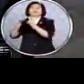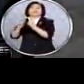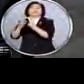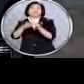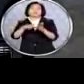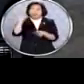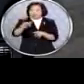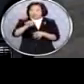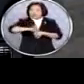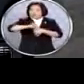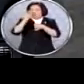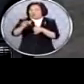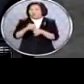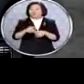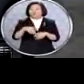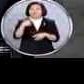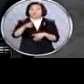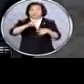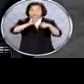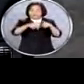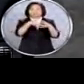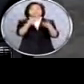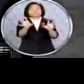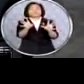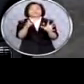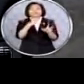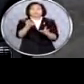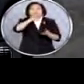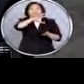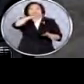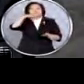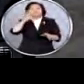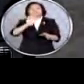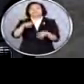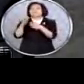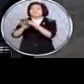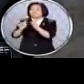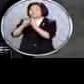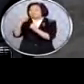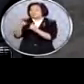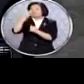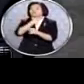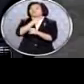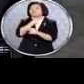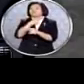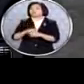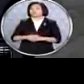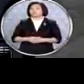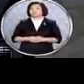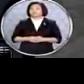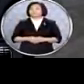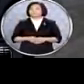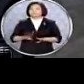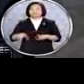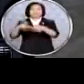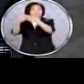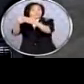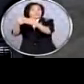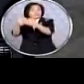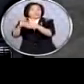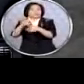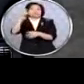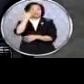加倍，必要时把公司拆解，避免垄断，保障民众的权益。大陆上海一